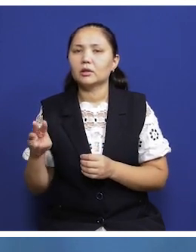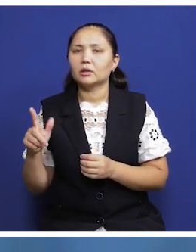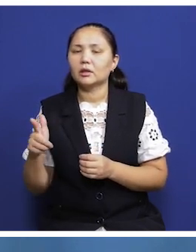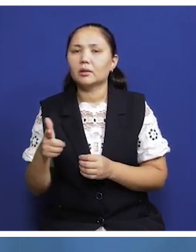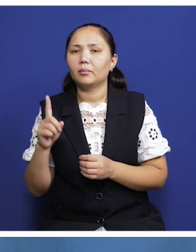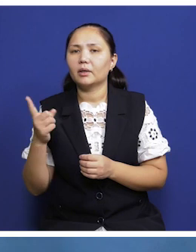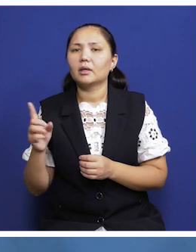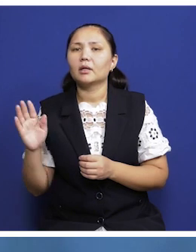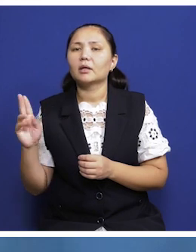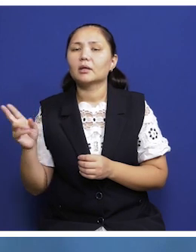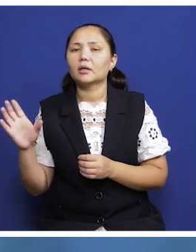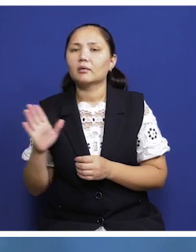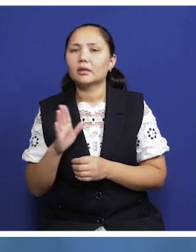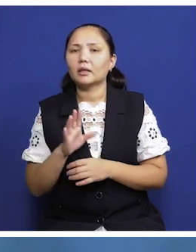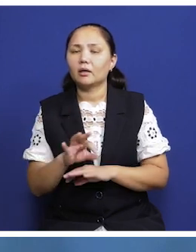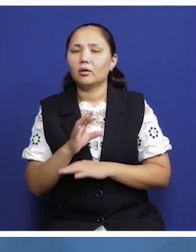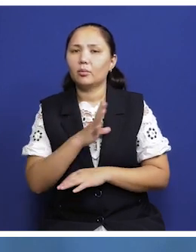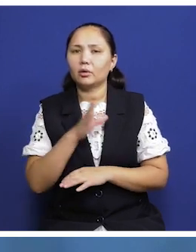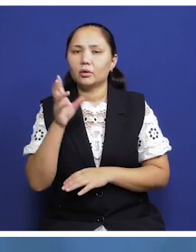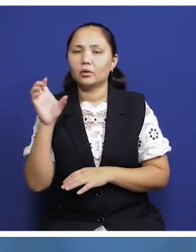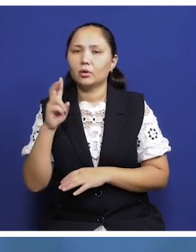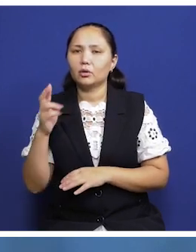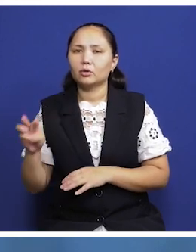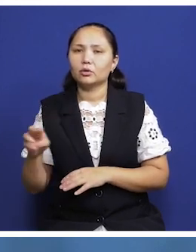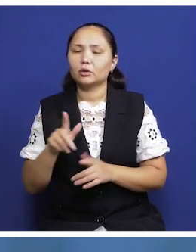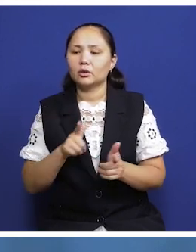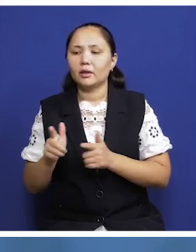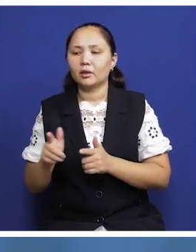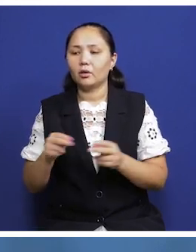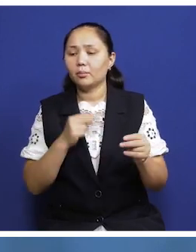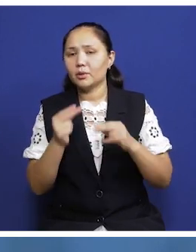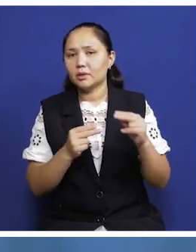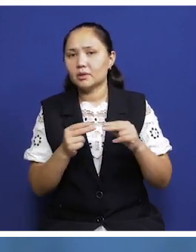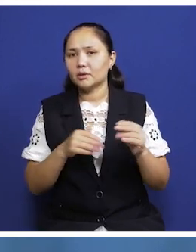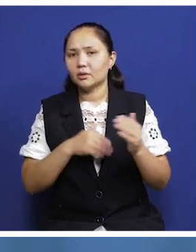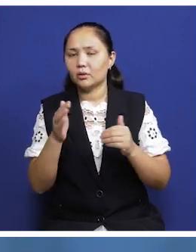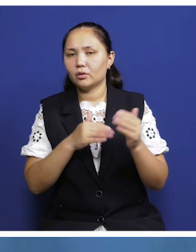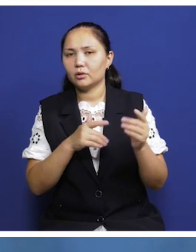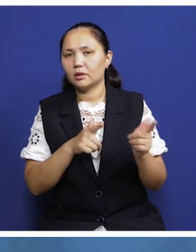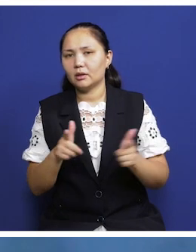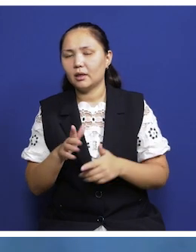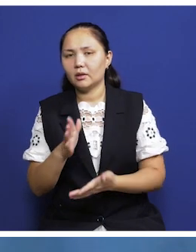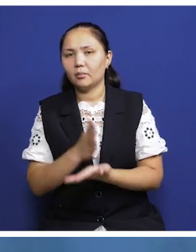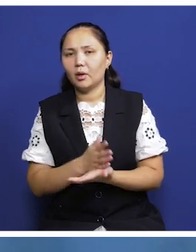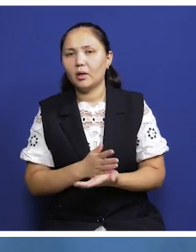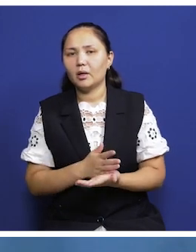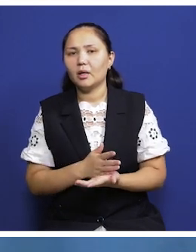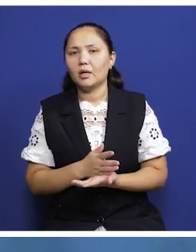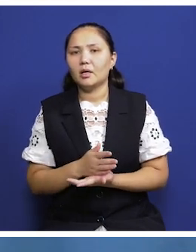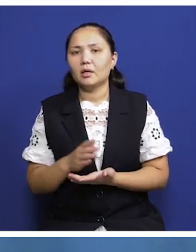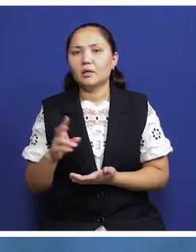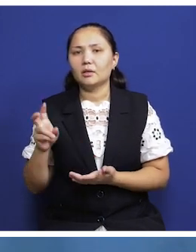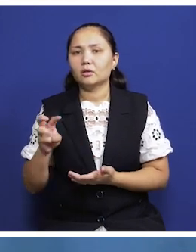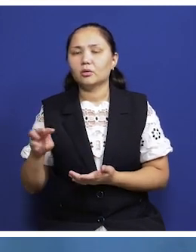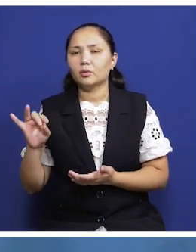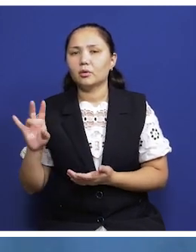киловатт. Ет және сүт өнімдерін өндіру бойынша жеке кәсіпкер құрылыс жұмыстарын жүргізуде. Жалпы құны 200 миллион теңге,